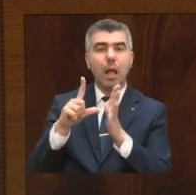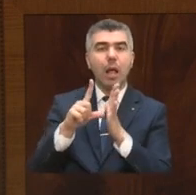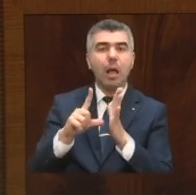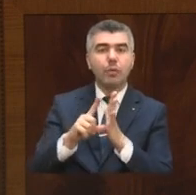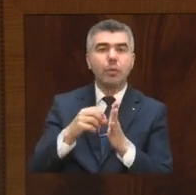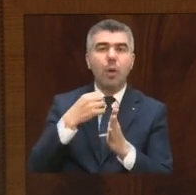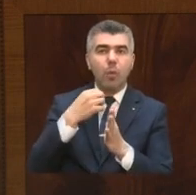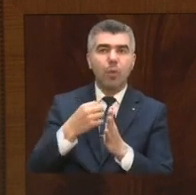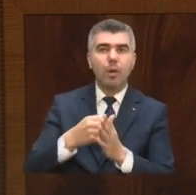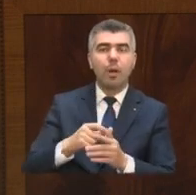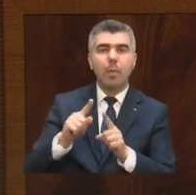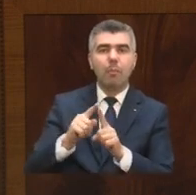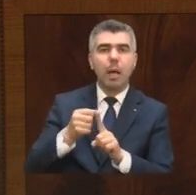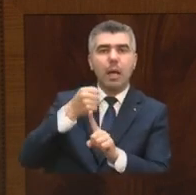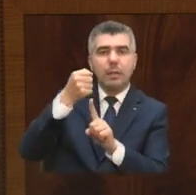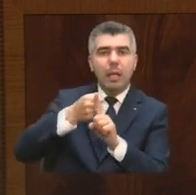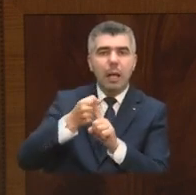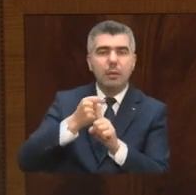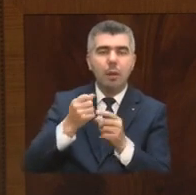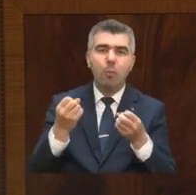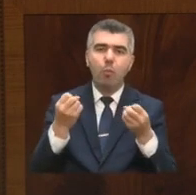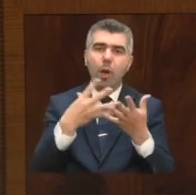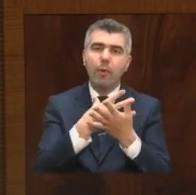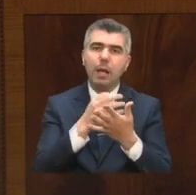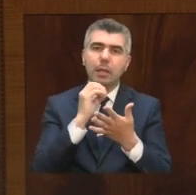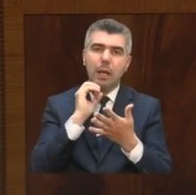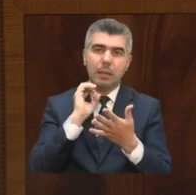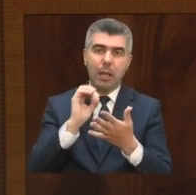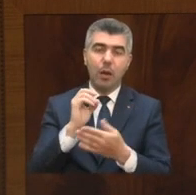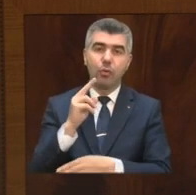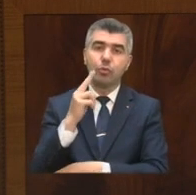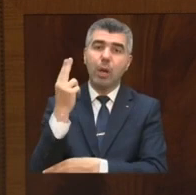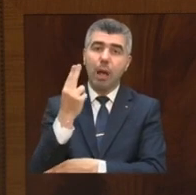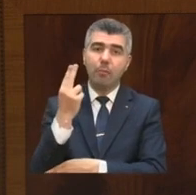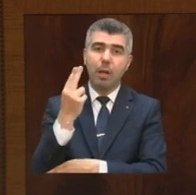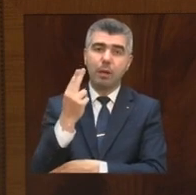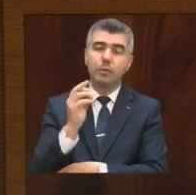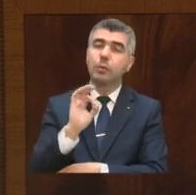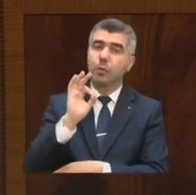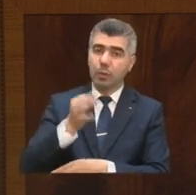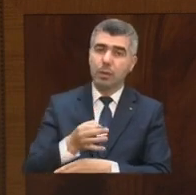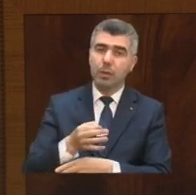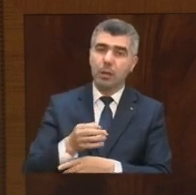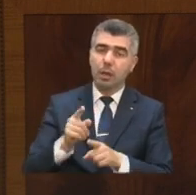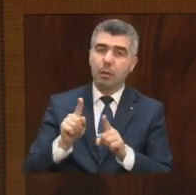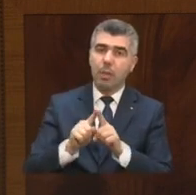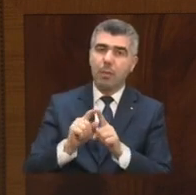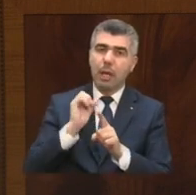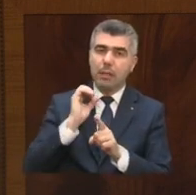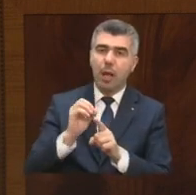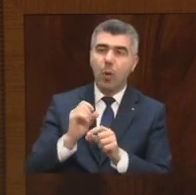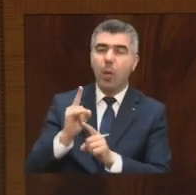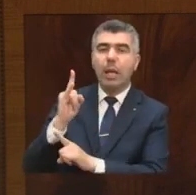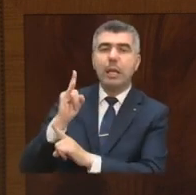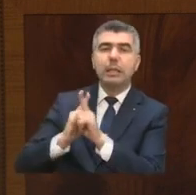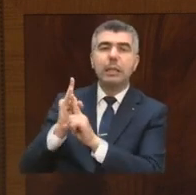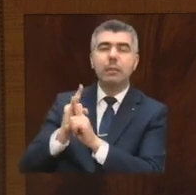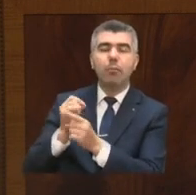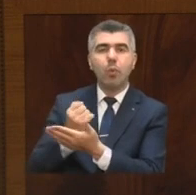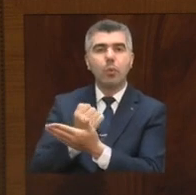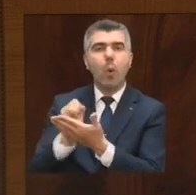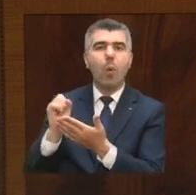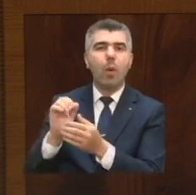وتتحدثون عن ثوره ومفاجات في التعليم العالي فعلا هي ثوره على المكتسبات ومفاجات